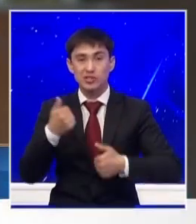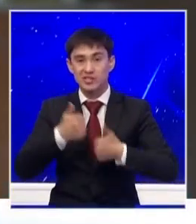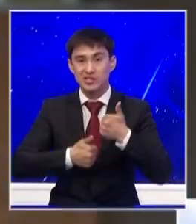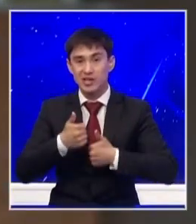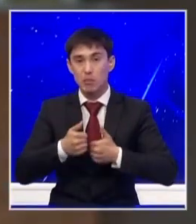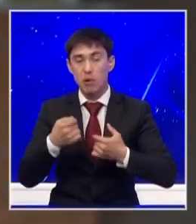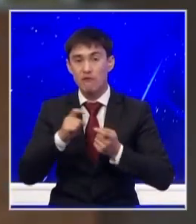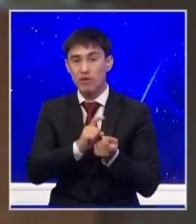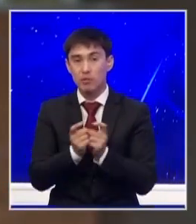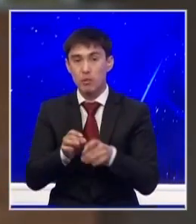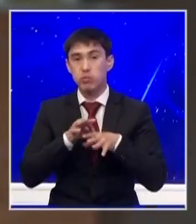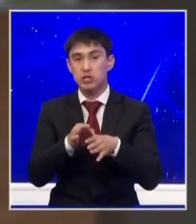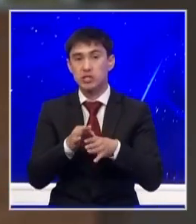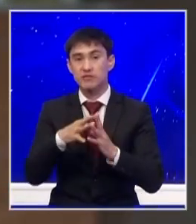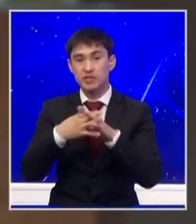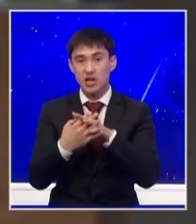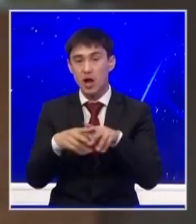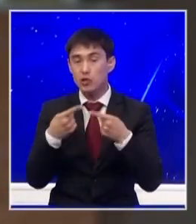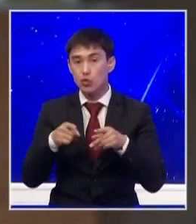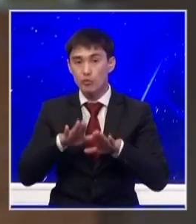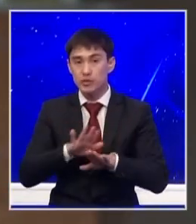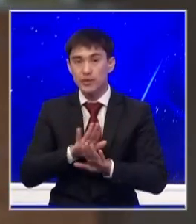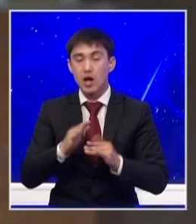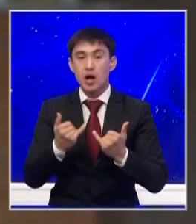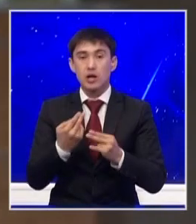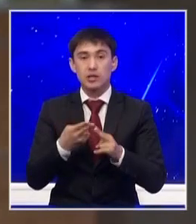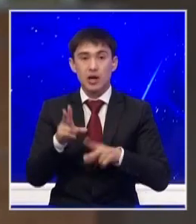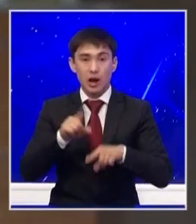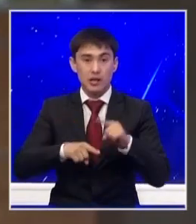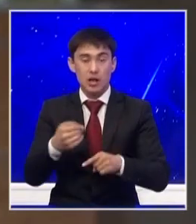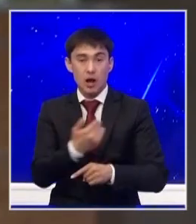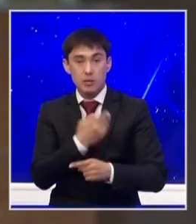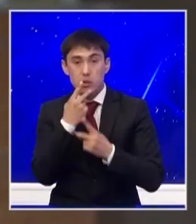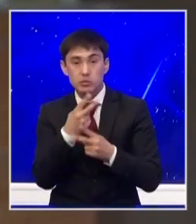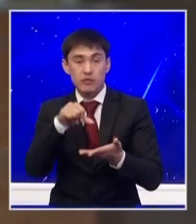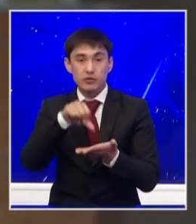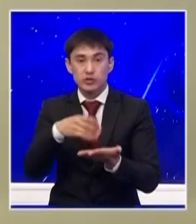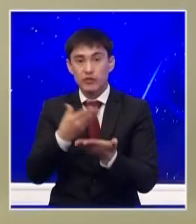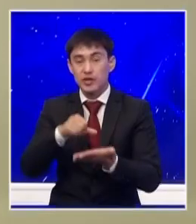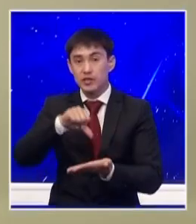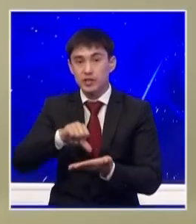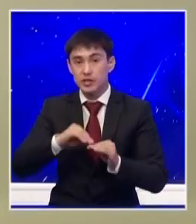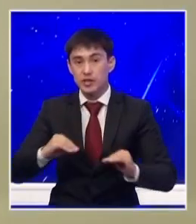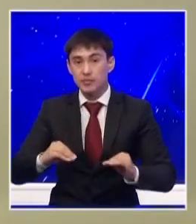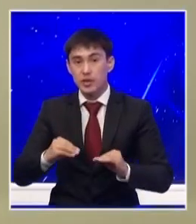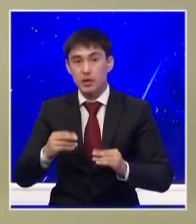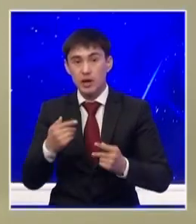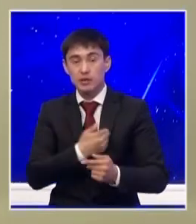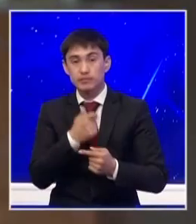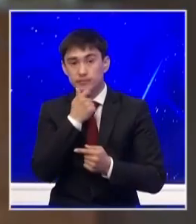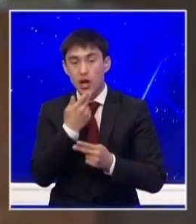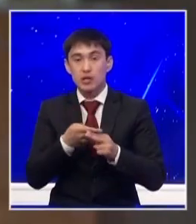состязание по вольной борьбе прошли в селе а не в другом месте так как многие родители хотят посмотреть на выступление своих детей быть их болельщиками